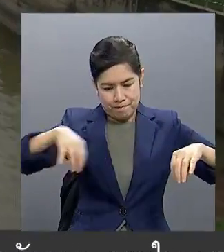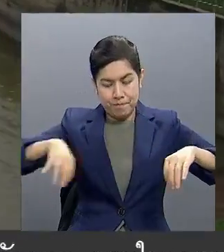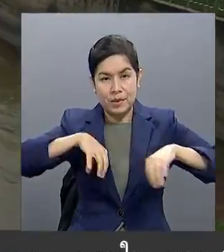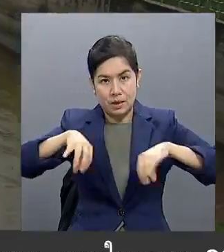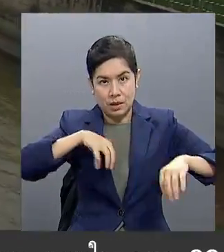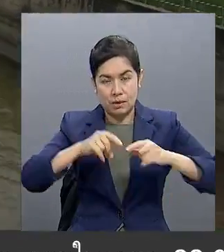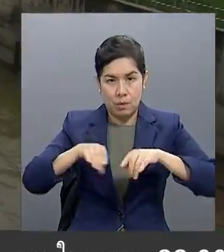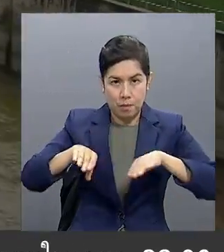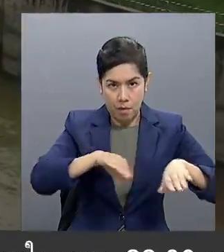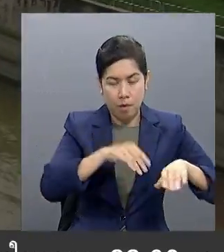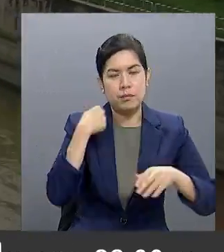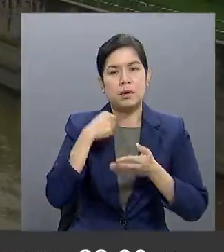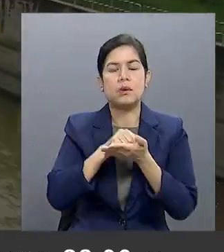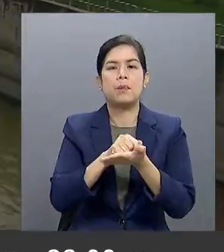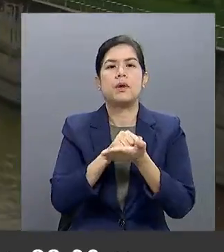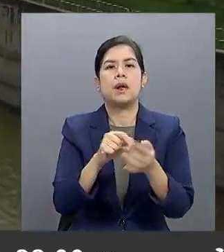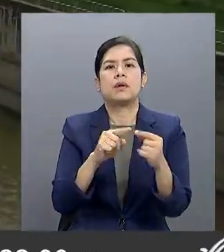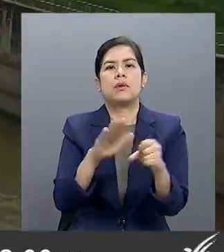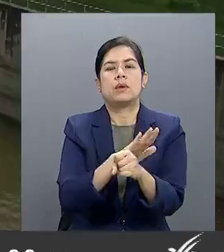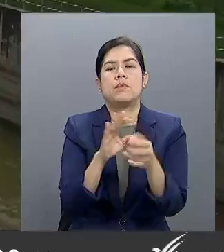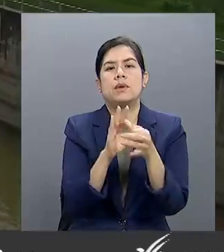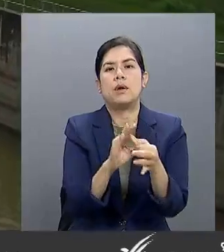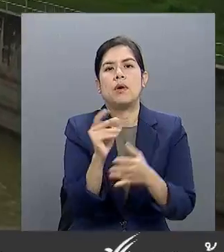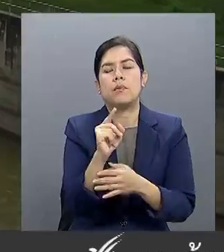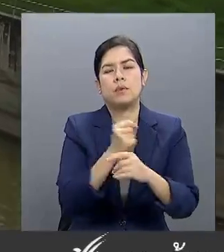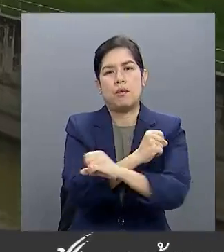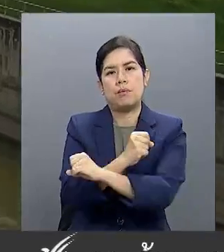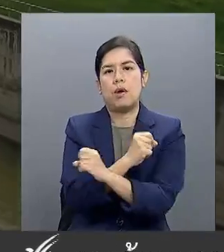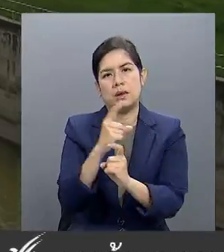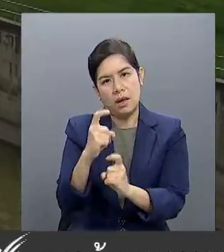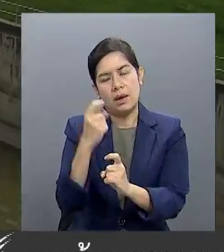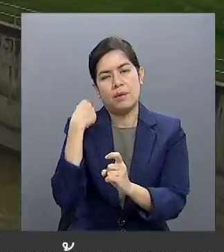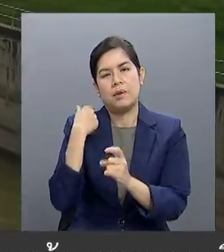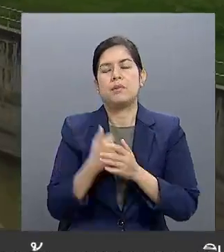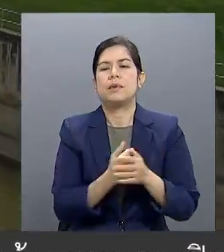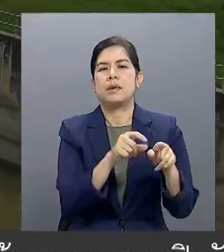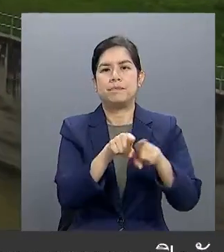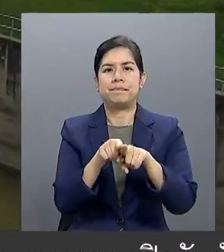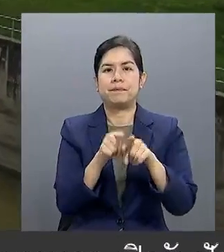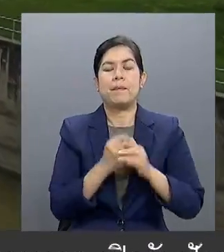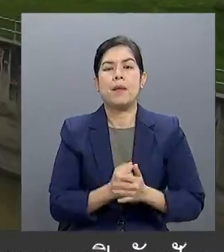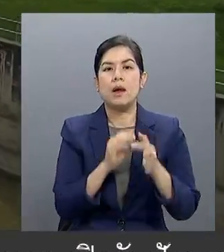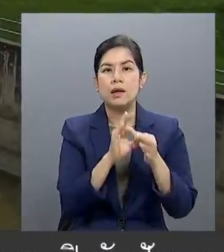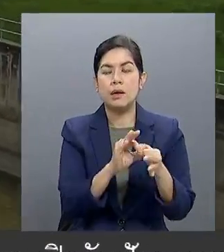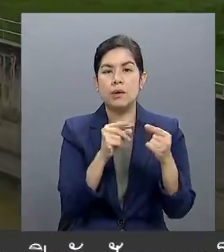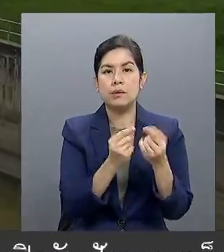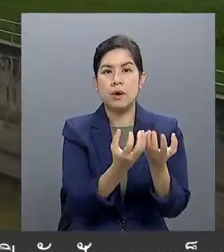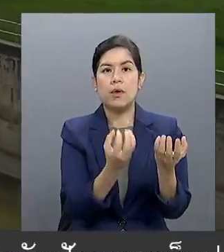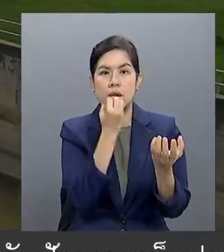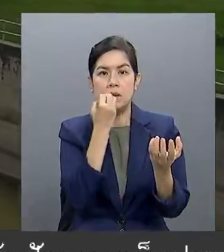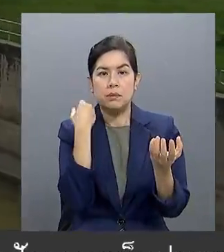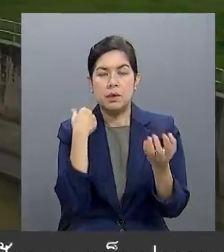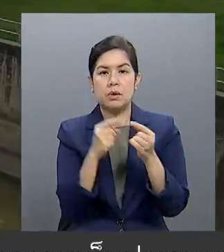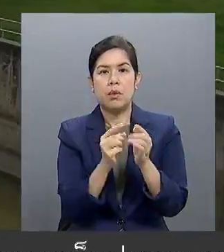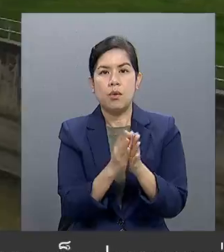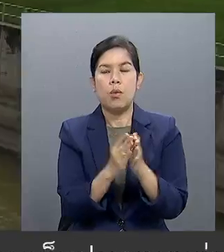ลอดรวมถึงเรื่องของความปลอดภัยนั้นก็ไม่ต้องห่วงนะครับมีอย่างแน่นอนการจราจรอาหารของฝากความปลอดภัยในชีวิตและทรัพย์สินของนักท่องเที่ยวนั้